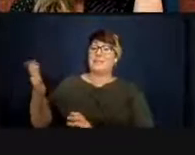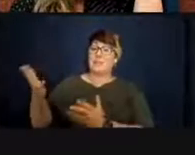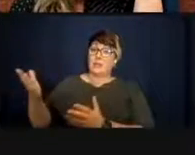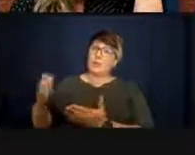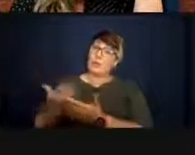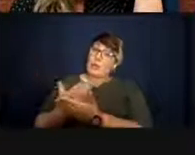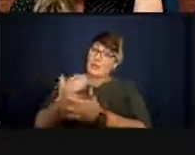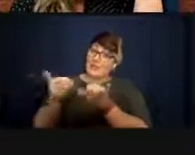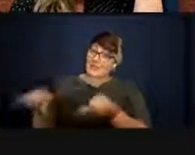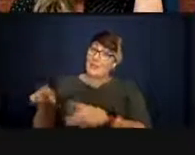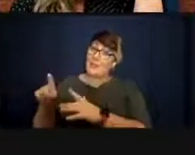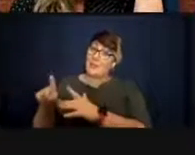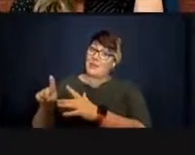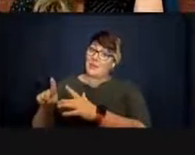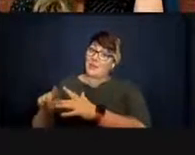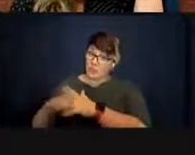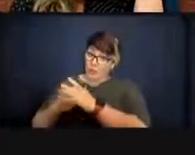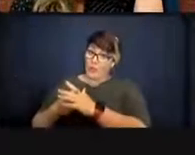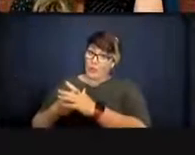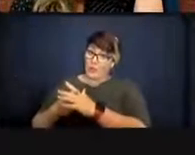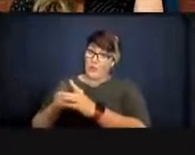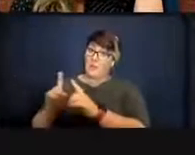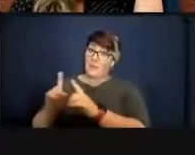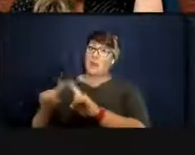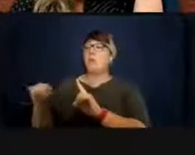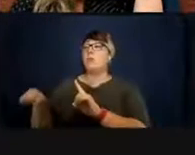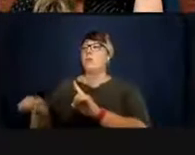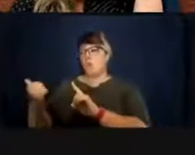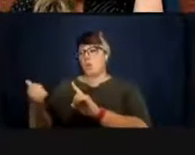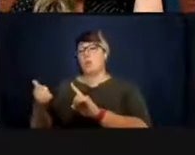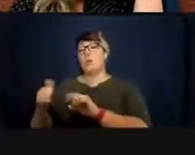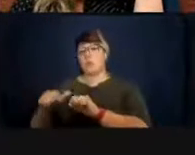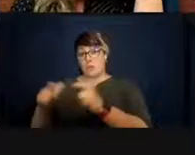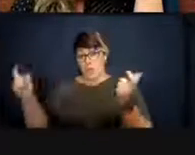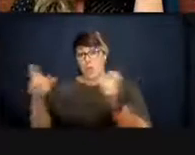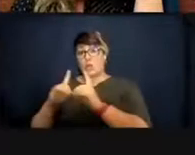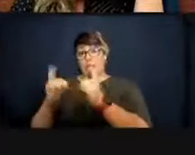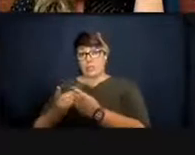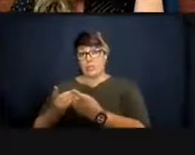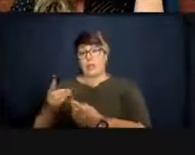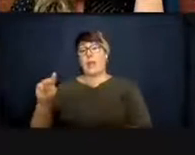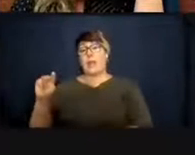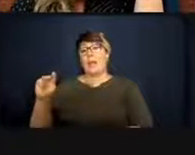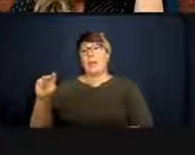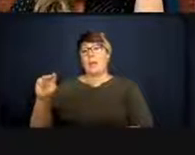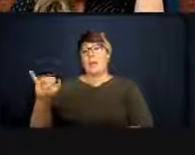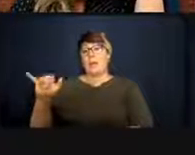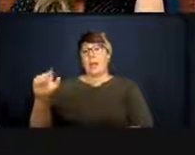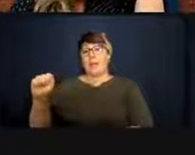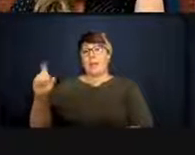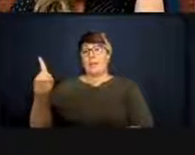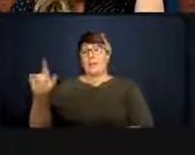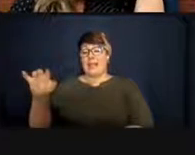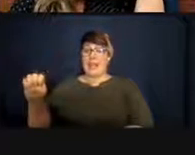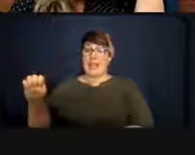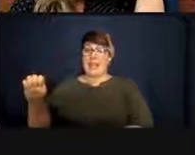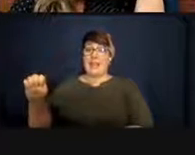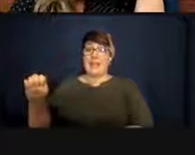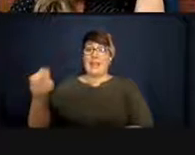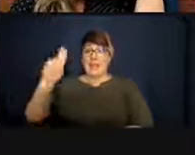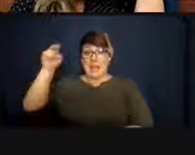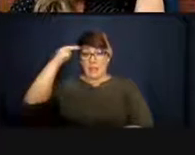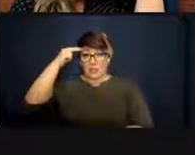بعض الخلل، فهذا النظام جديد نحن نقوم بدمجه، وهو تم دمجه في مقاطعات كبرى،